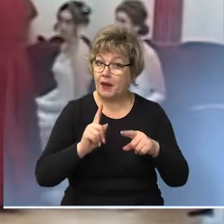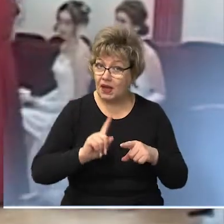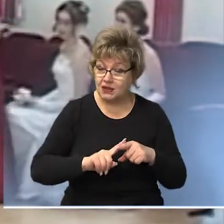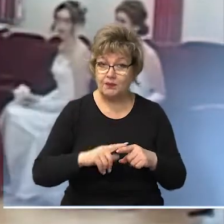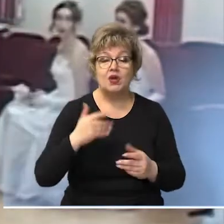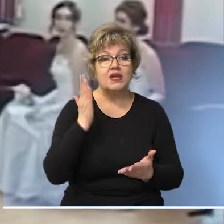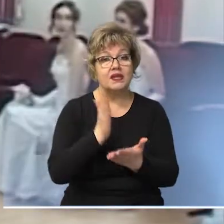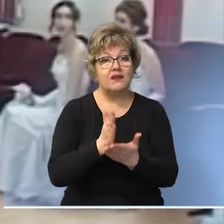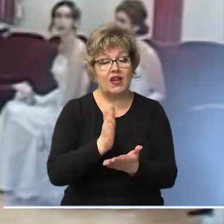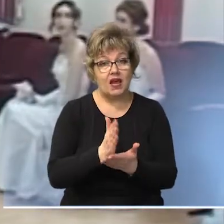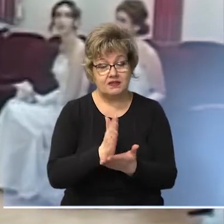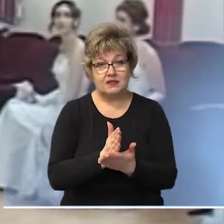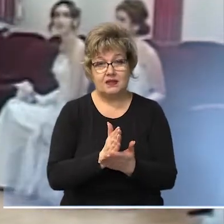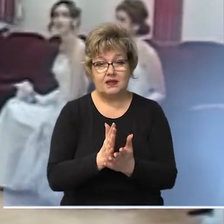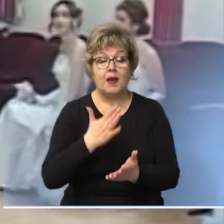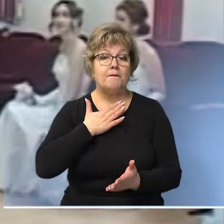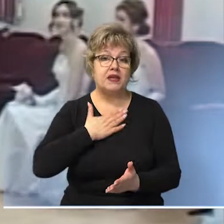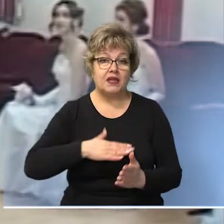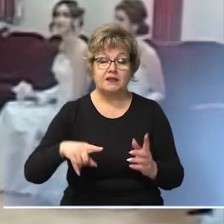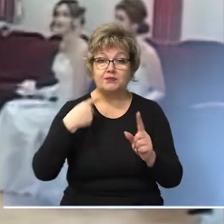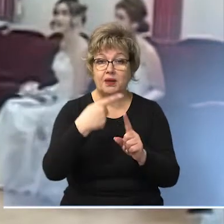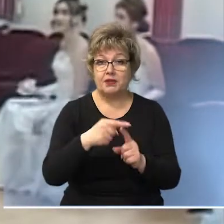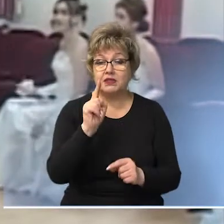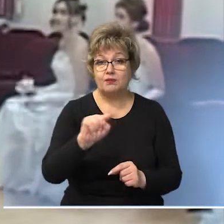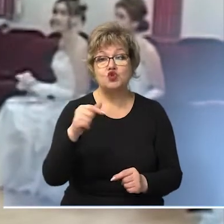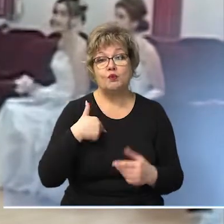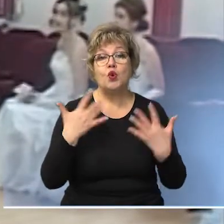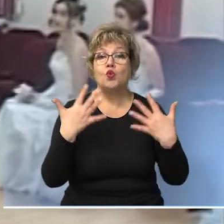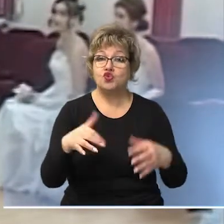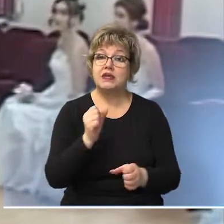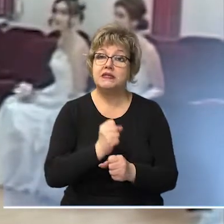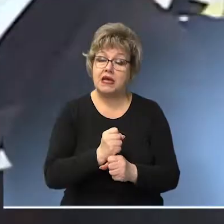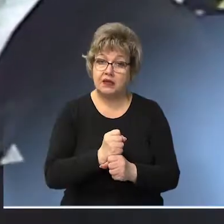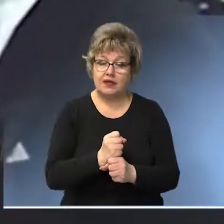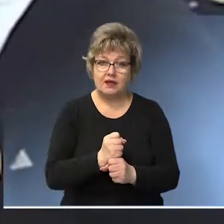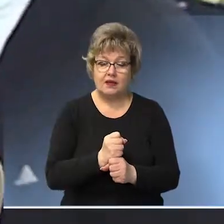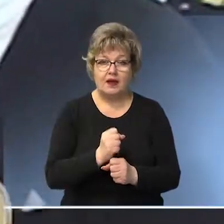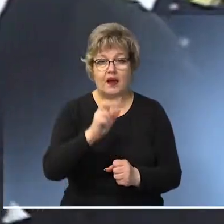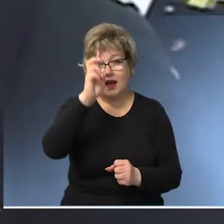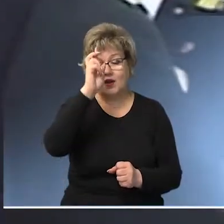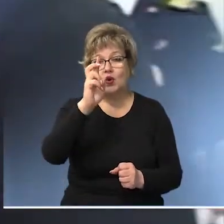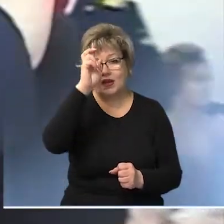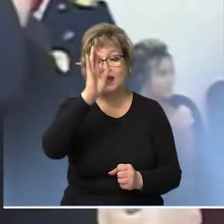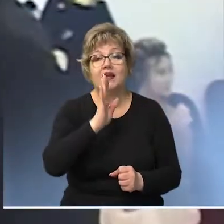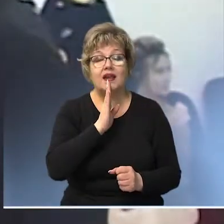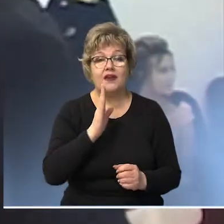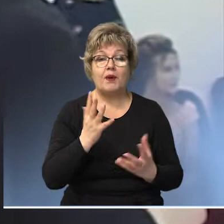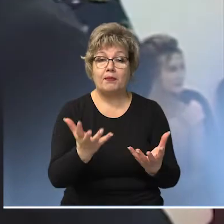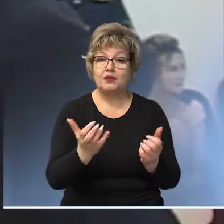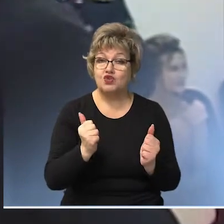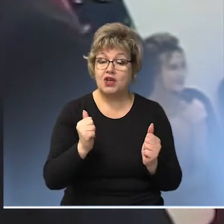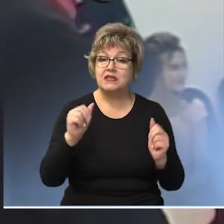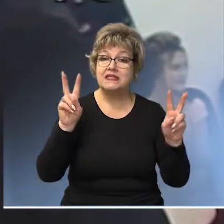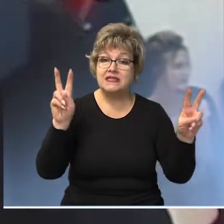поэтому это является приятным дополнением к тому, что мы уже сделали. Король и королева бала